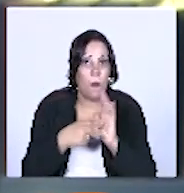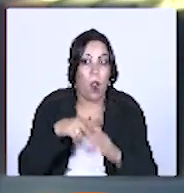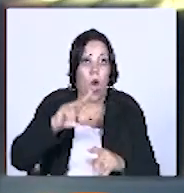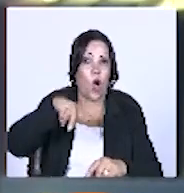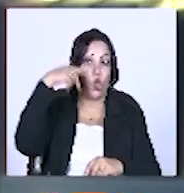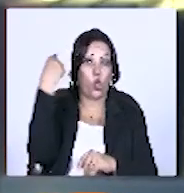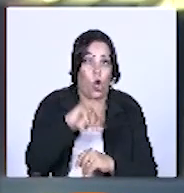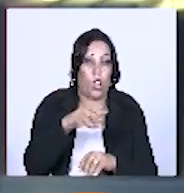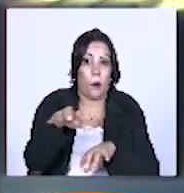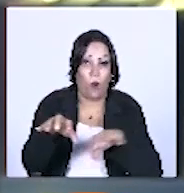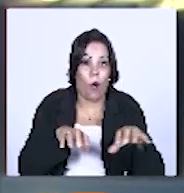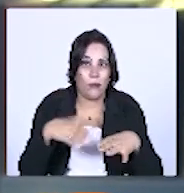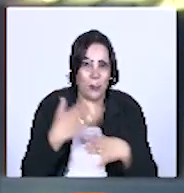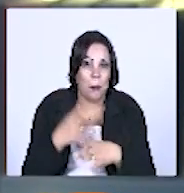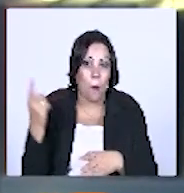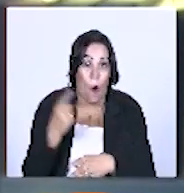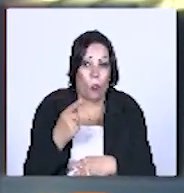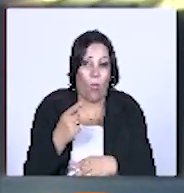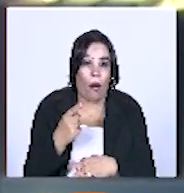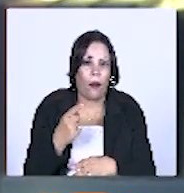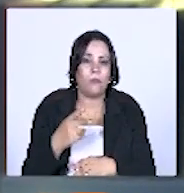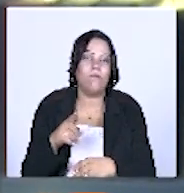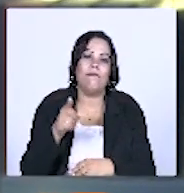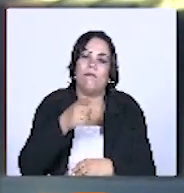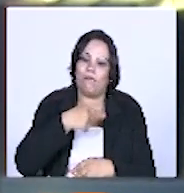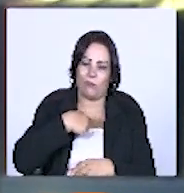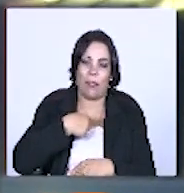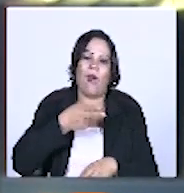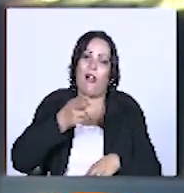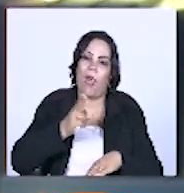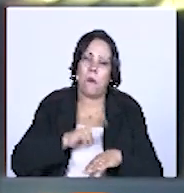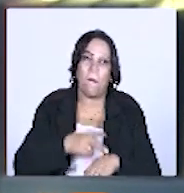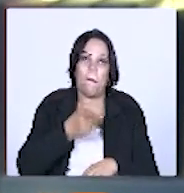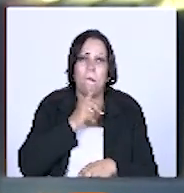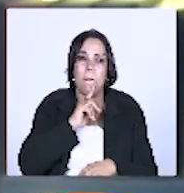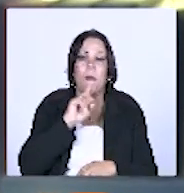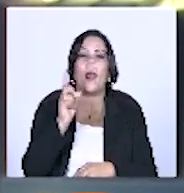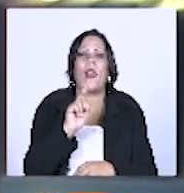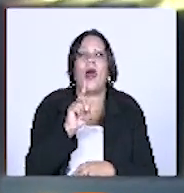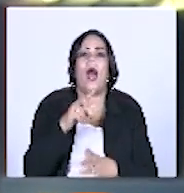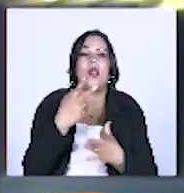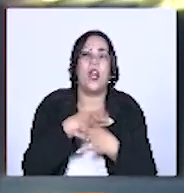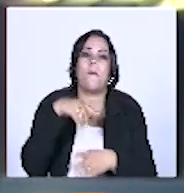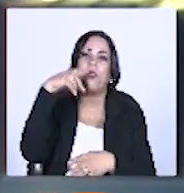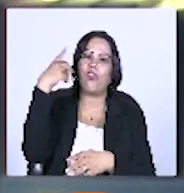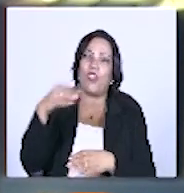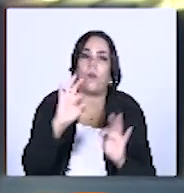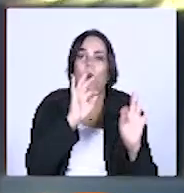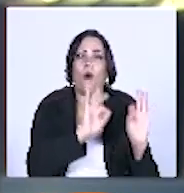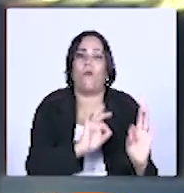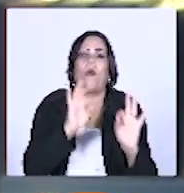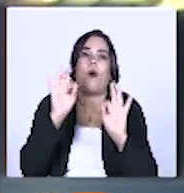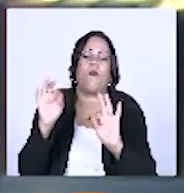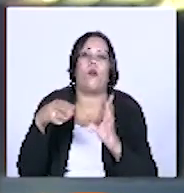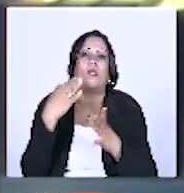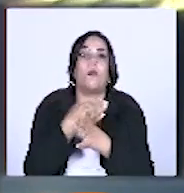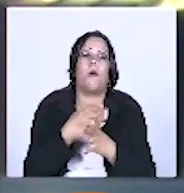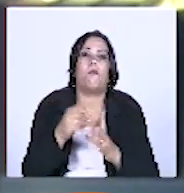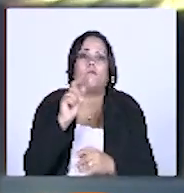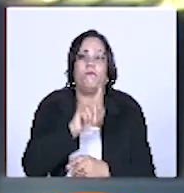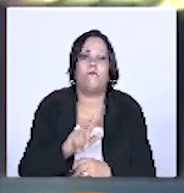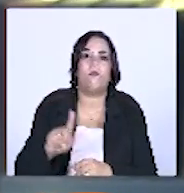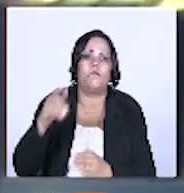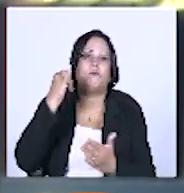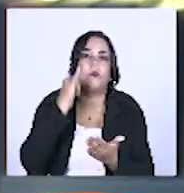ايران ردا على ذلك فاحنا كمان هنضرب زي تصريحات لقاده